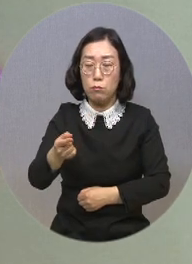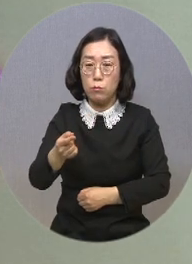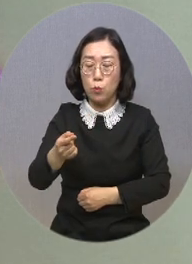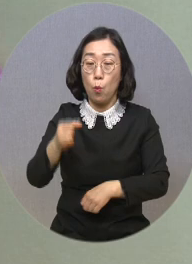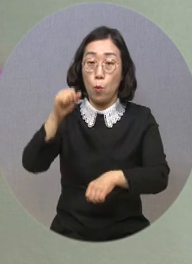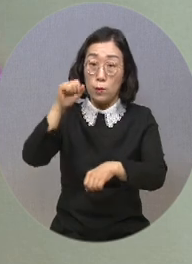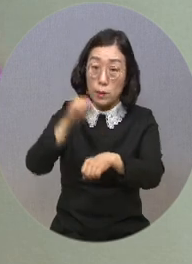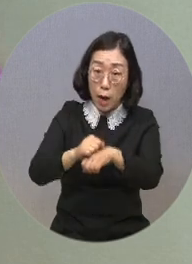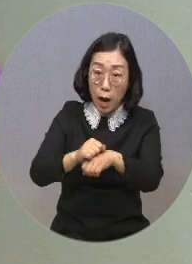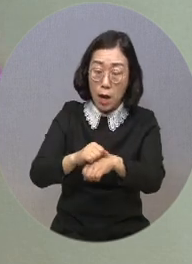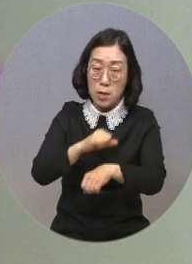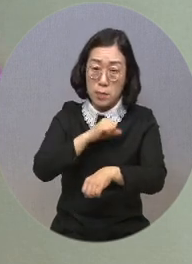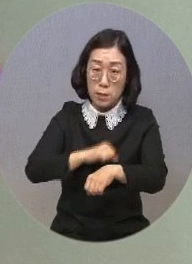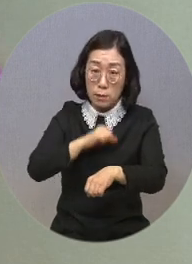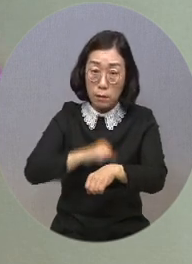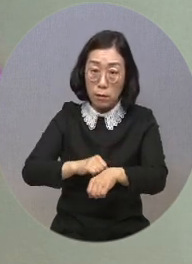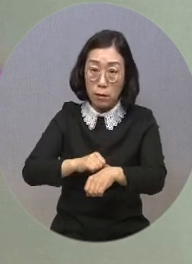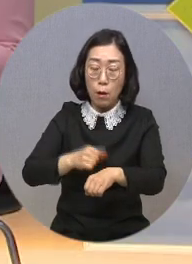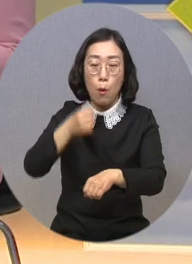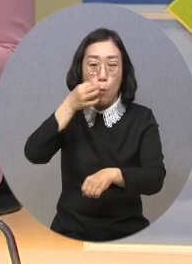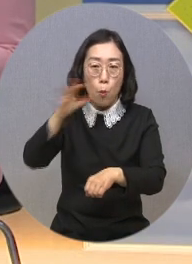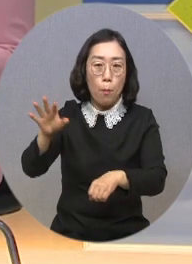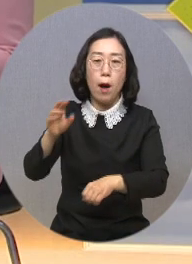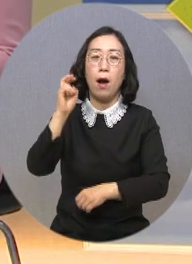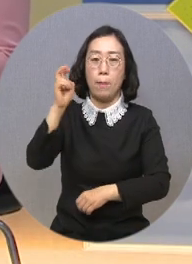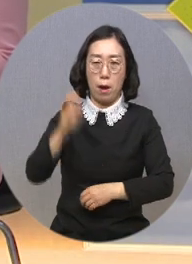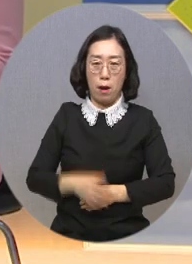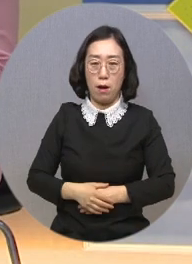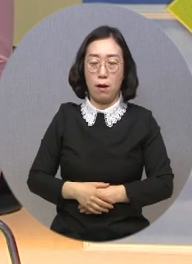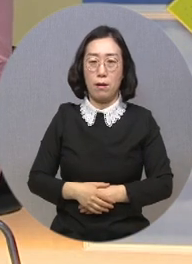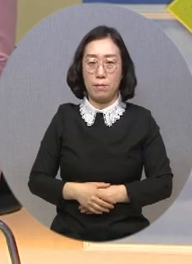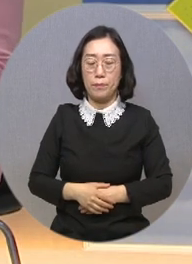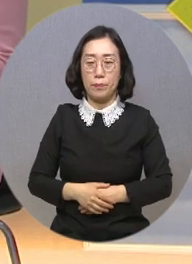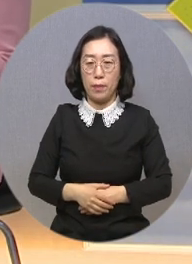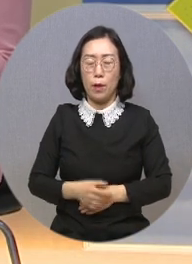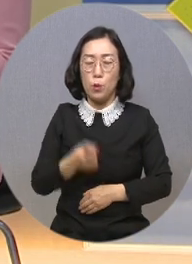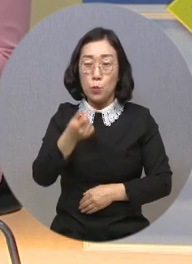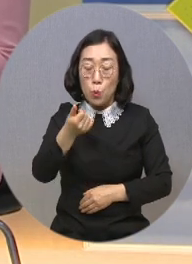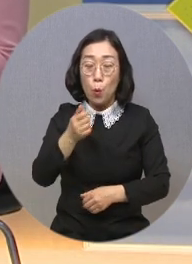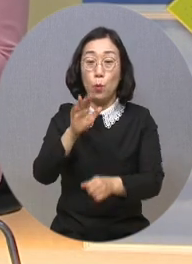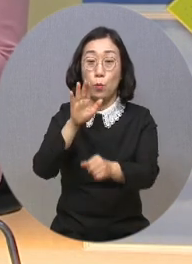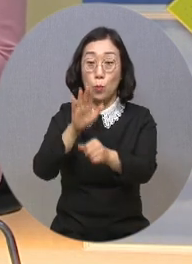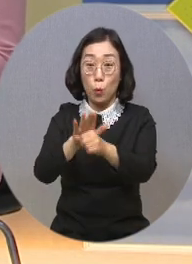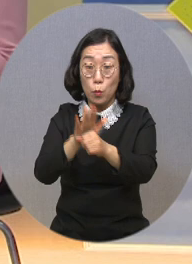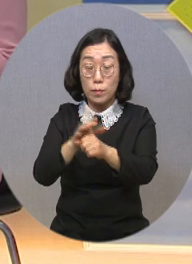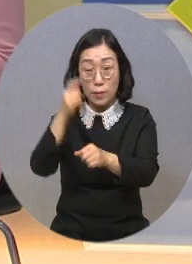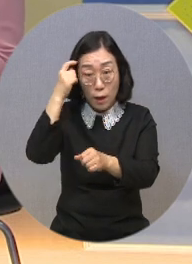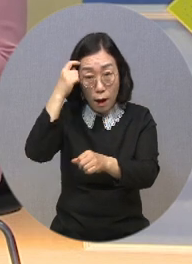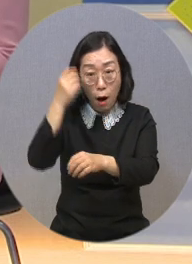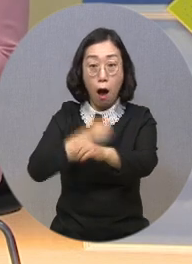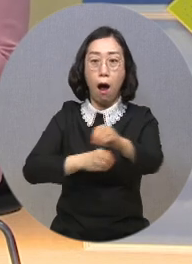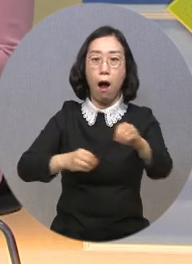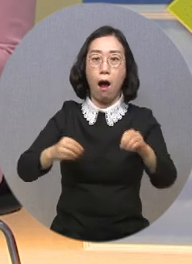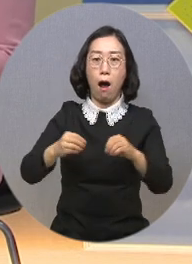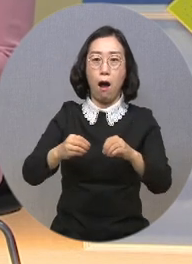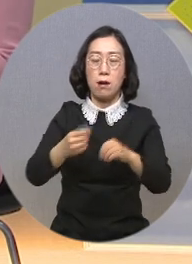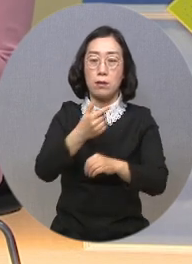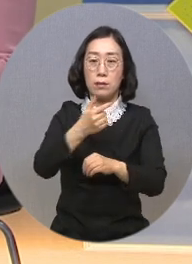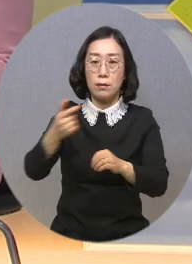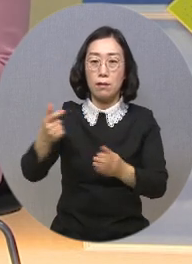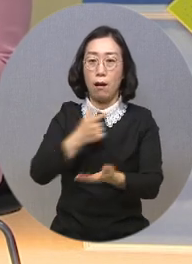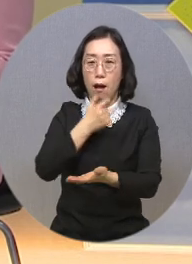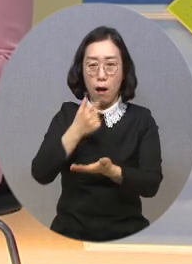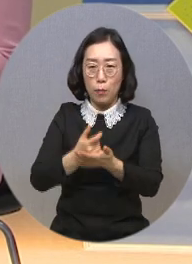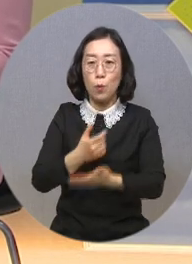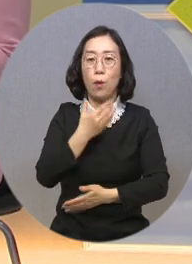발견하지 못했을 것이다 이런 생각을 했어요. 네. 네. 작은 도움을 드리러 갔다가 오히려 네. 느낀 점도 많았고 너무 큰 걸 느꼈죠. 네, 행복도